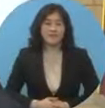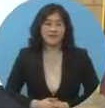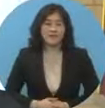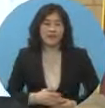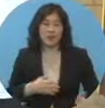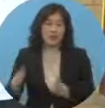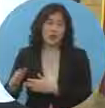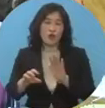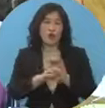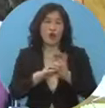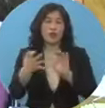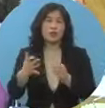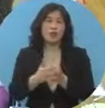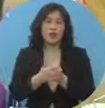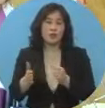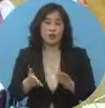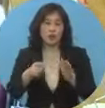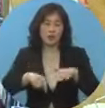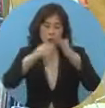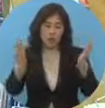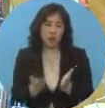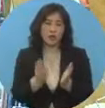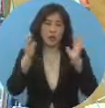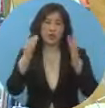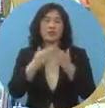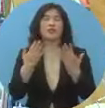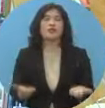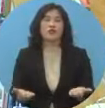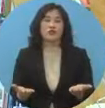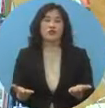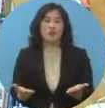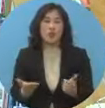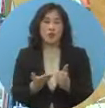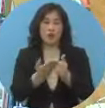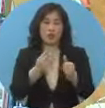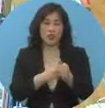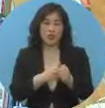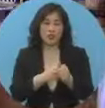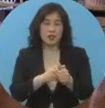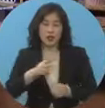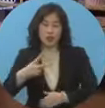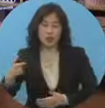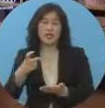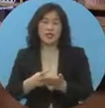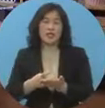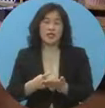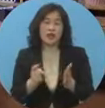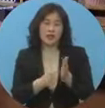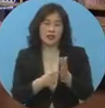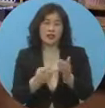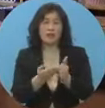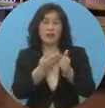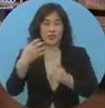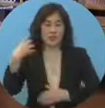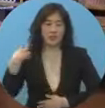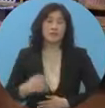코로나 1구 사태로 돈의 모든 어린이집이 휴원 함에 따라 보육교사 당 번째 를 운영해 긴급 보육을 실시하고 있습니다